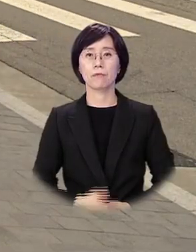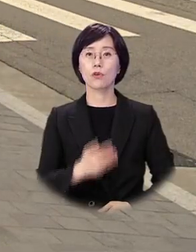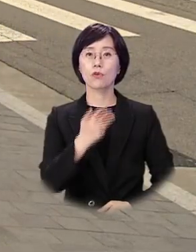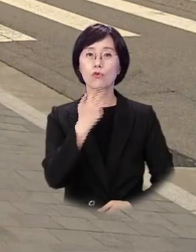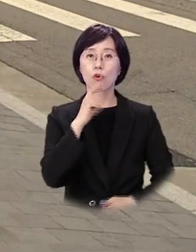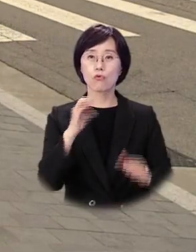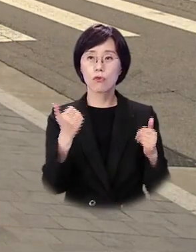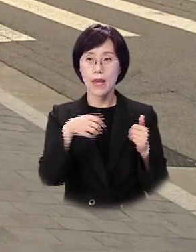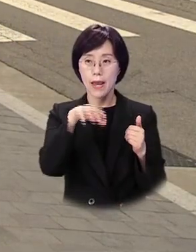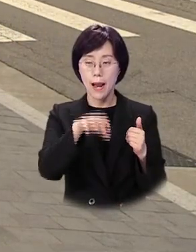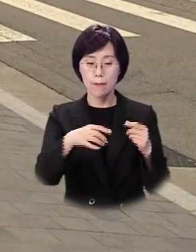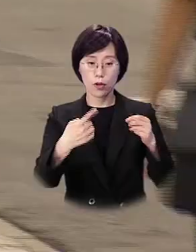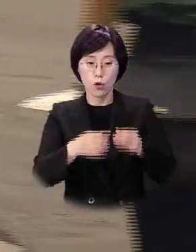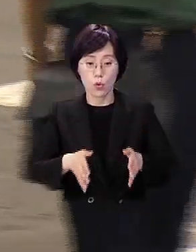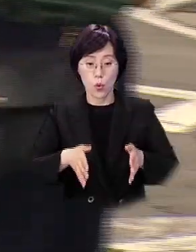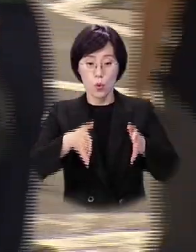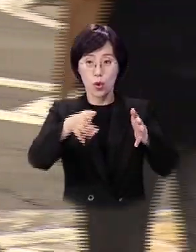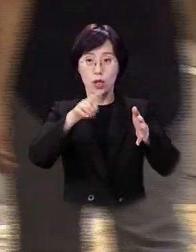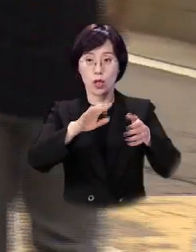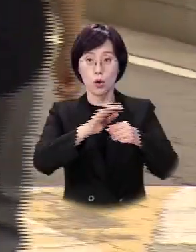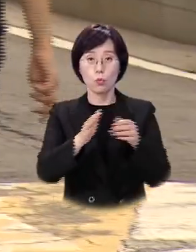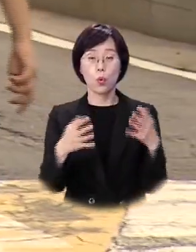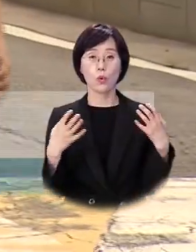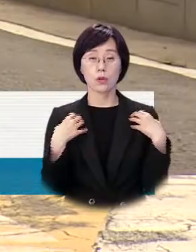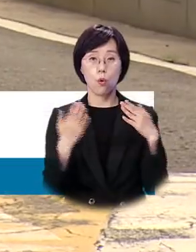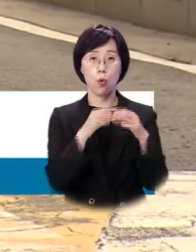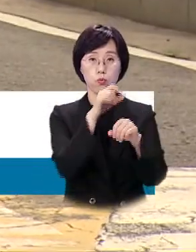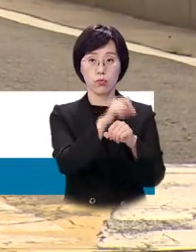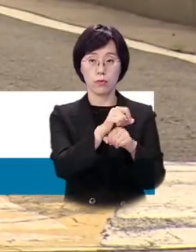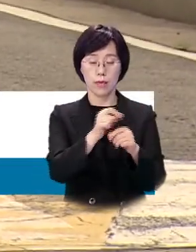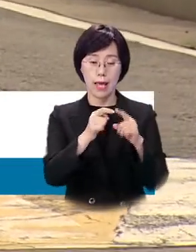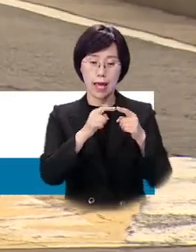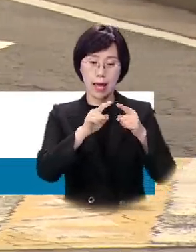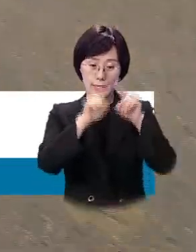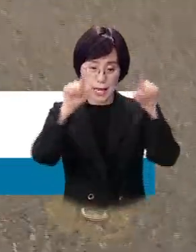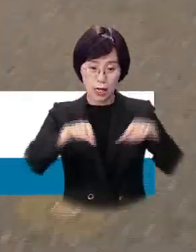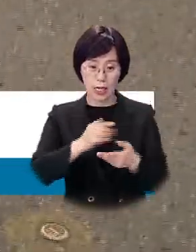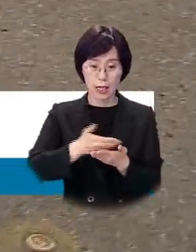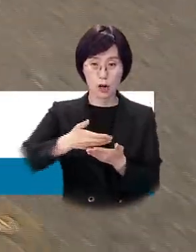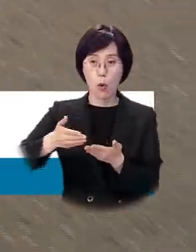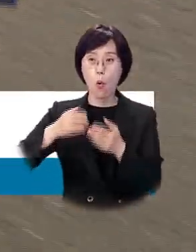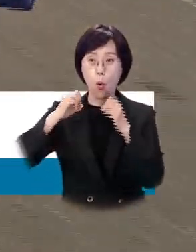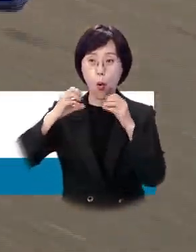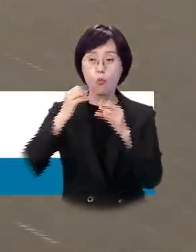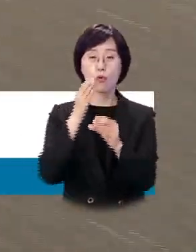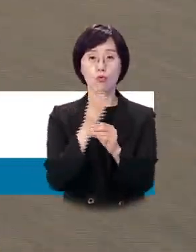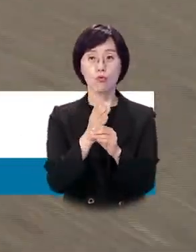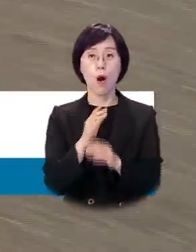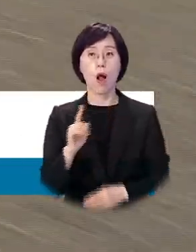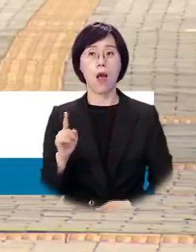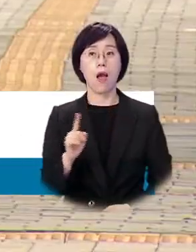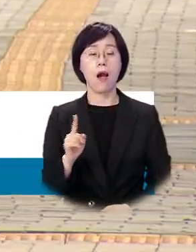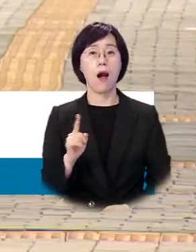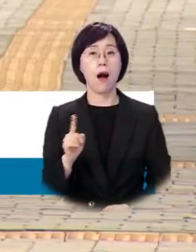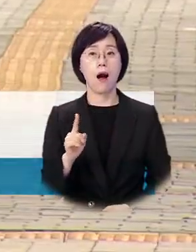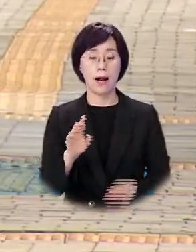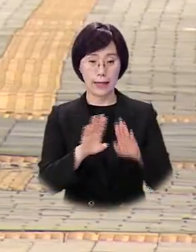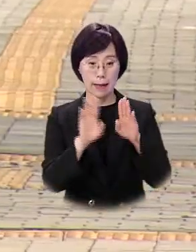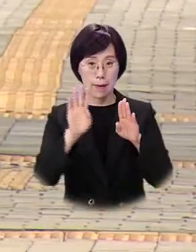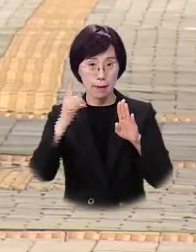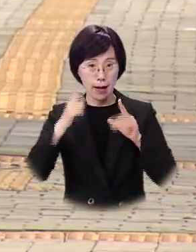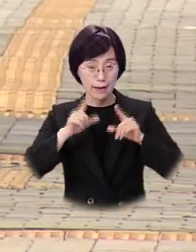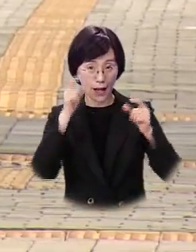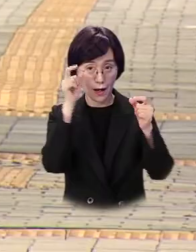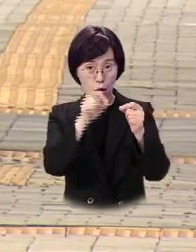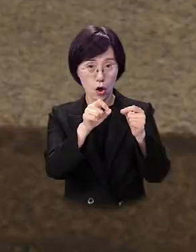서울 국회 앞 여의도 대로에서 경북도청 공무원들이 팸플릿을 나눠주며 홍보 활동을 펼칩니다. 개막이 100일